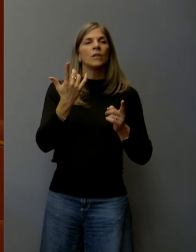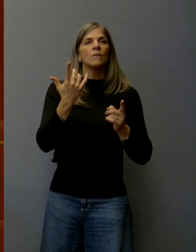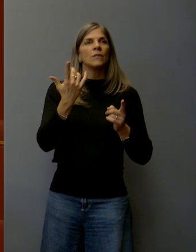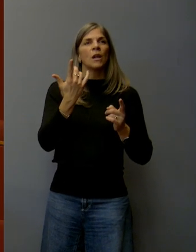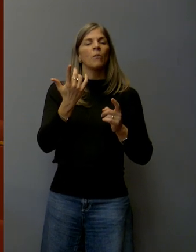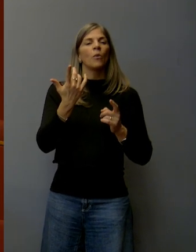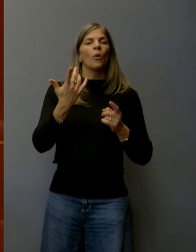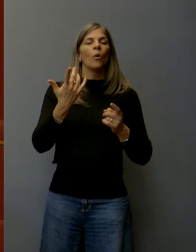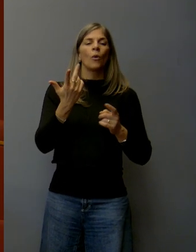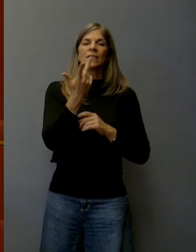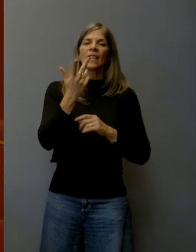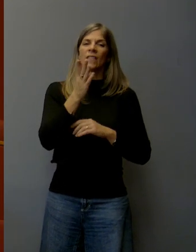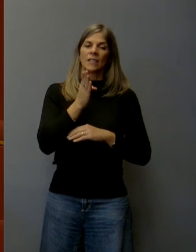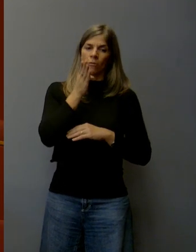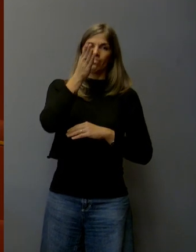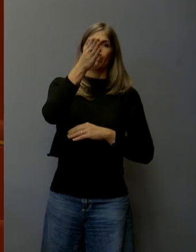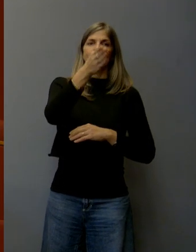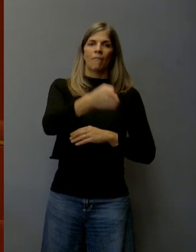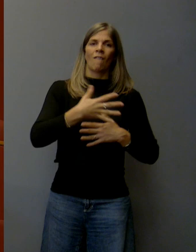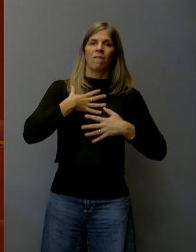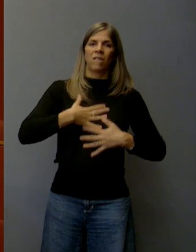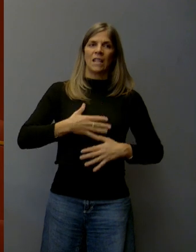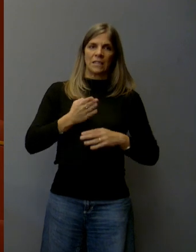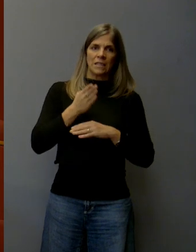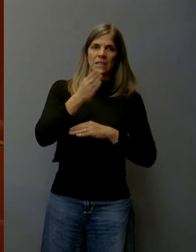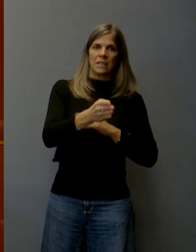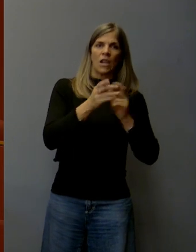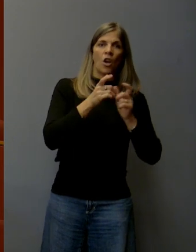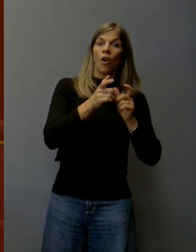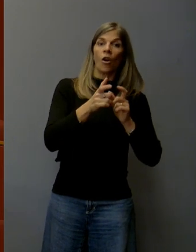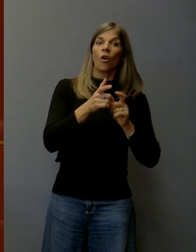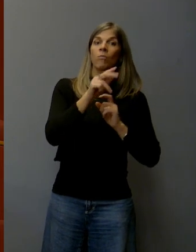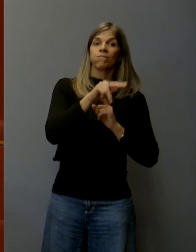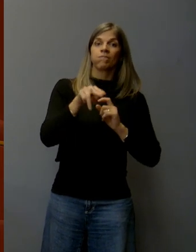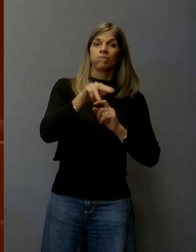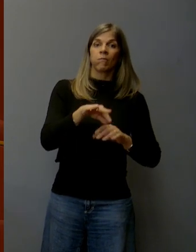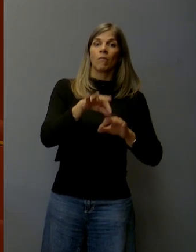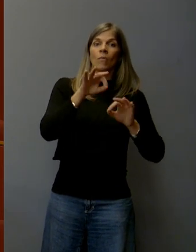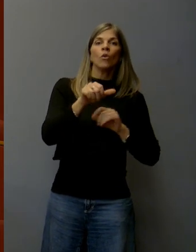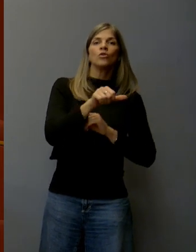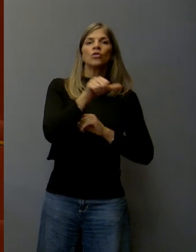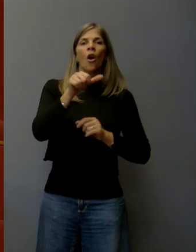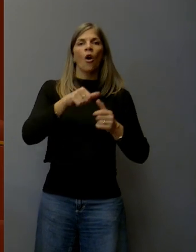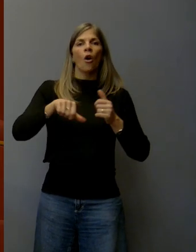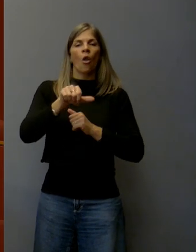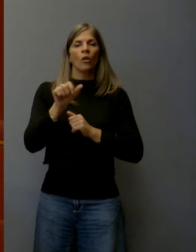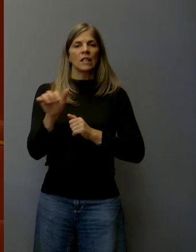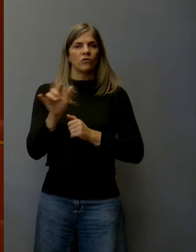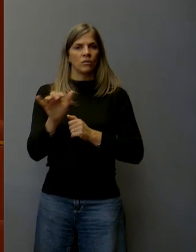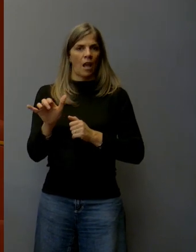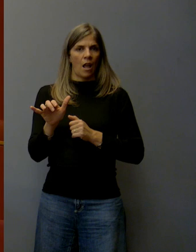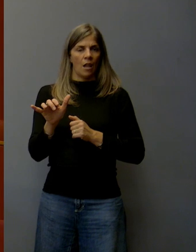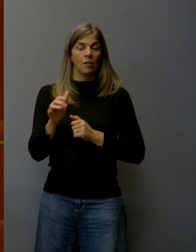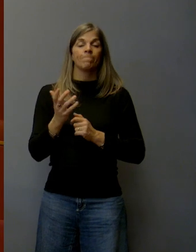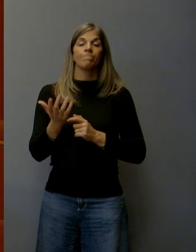il servizio fisico e non era ancora efficiente pienamente efficiente quello del servizio digitale tutto questo per dire che